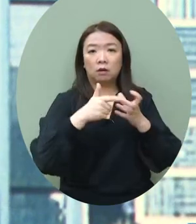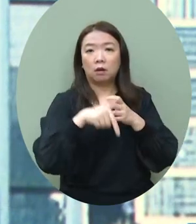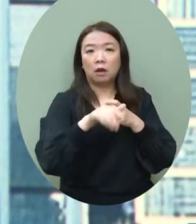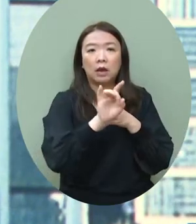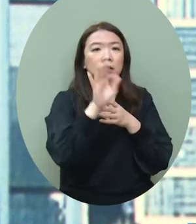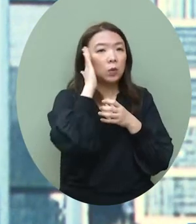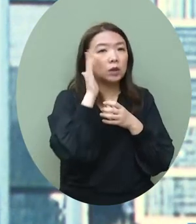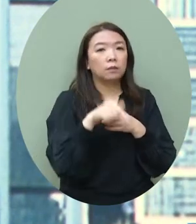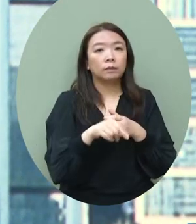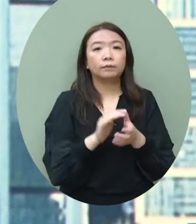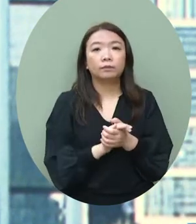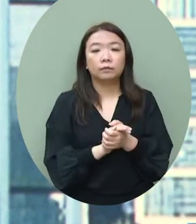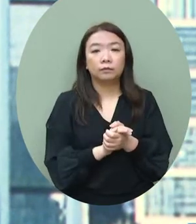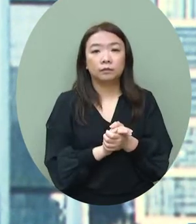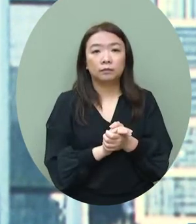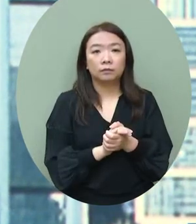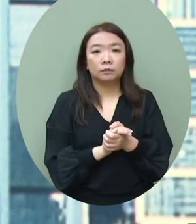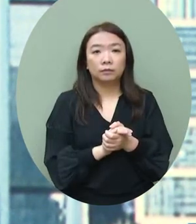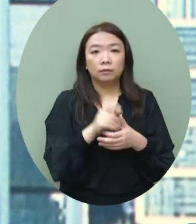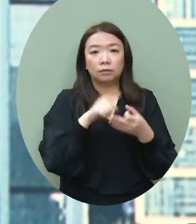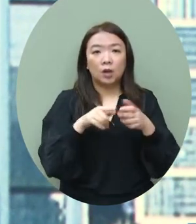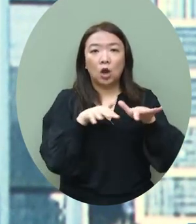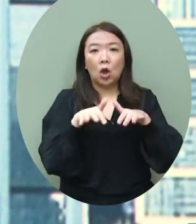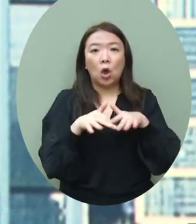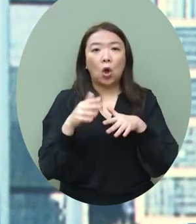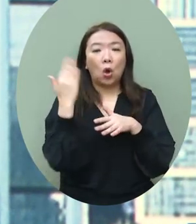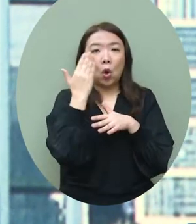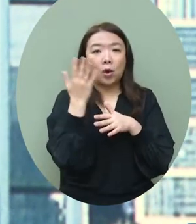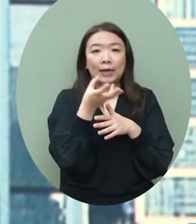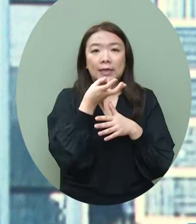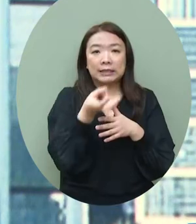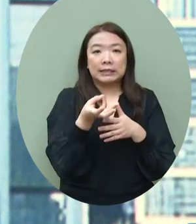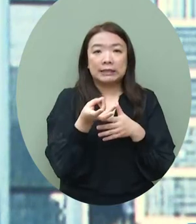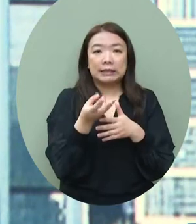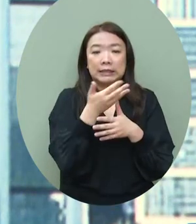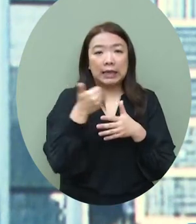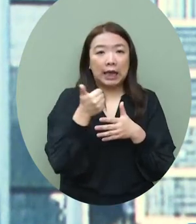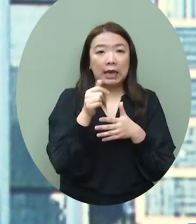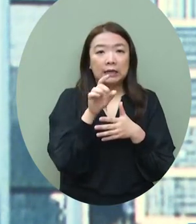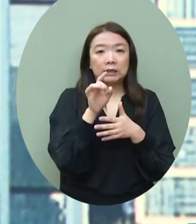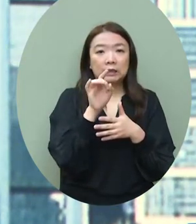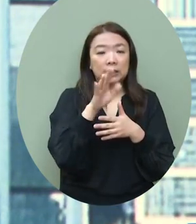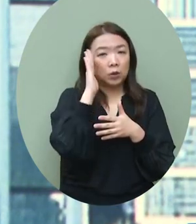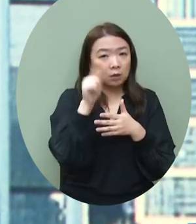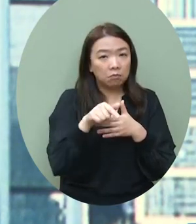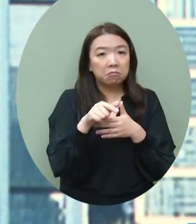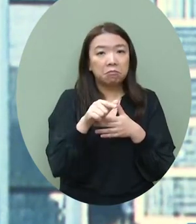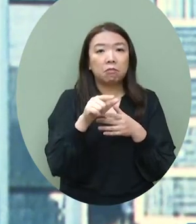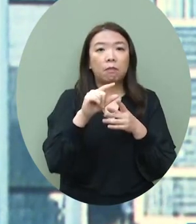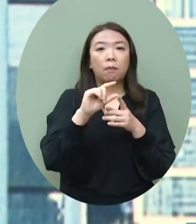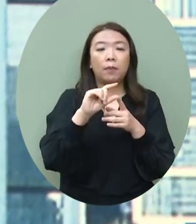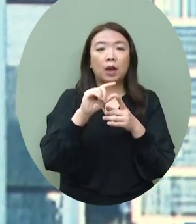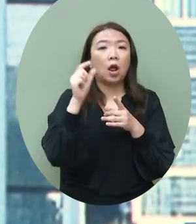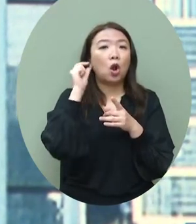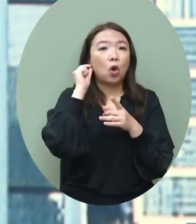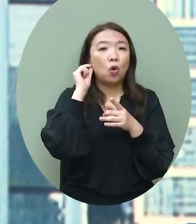店，呢間海景私家酒店，就一位返港嘅女士咧，睇嚟可能喺酒